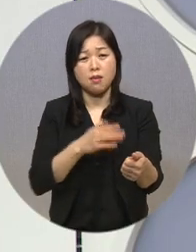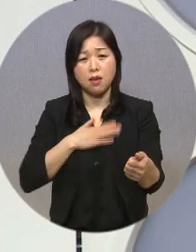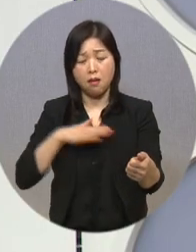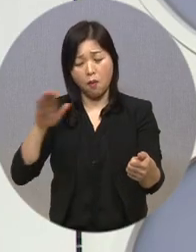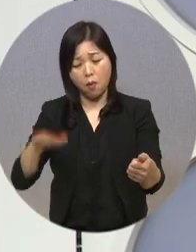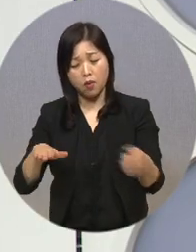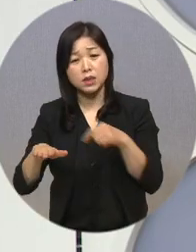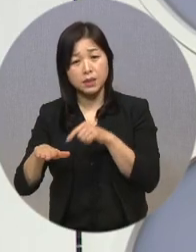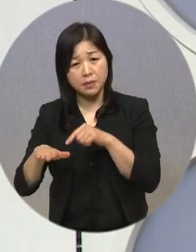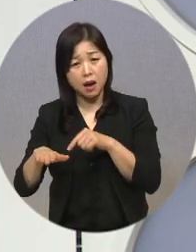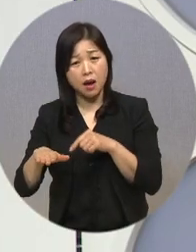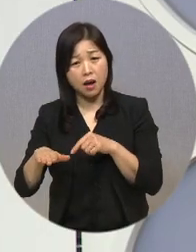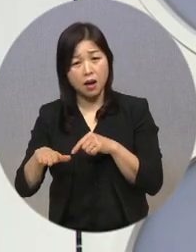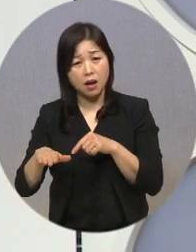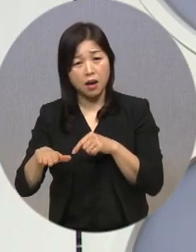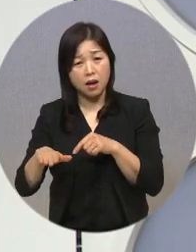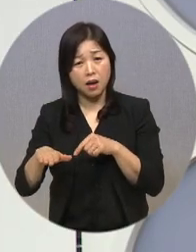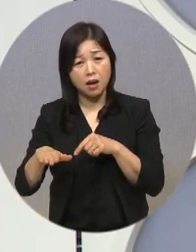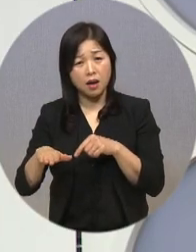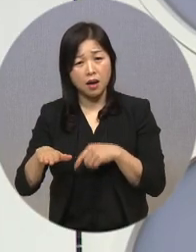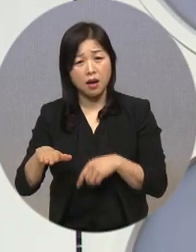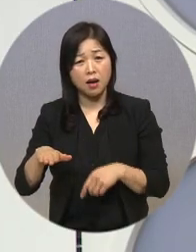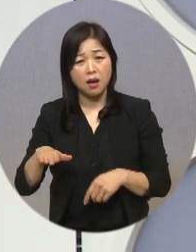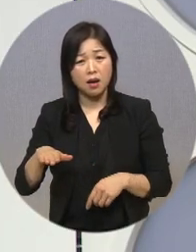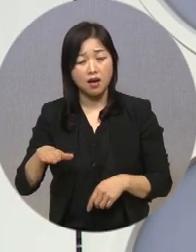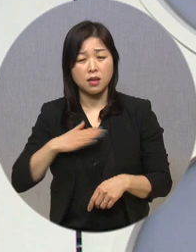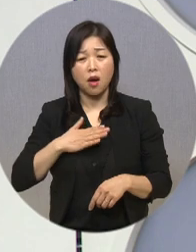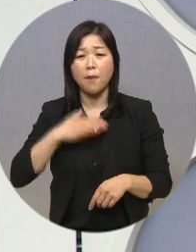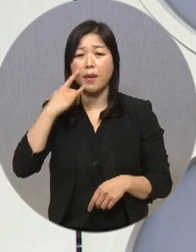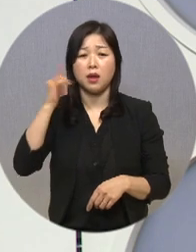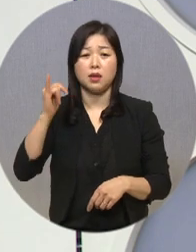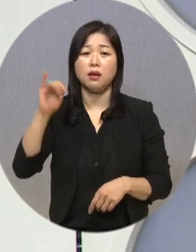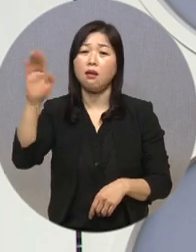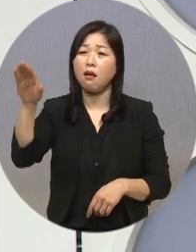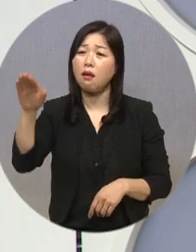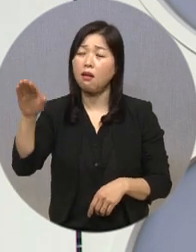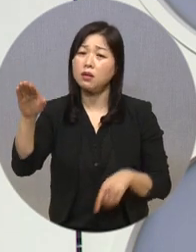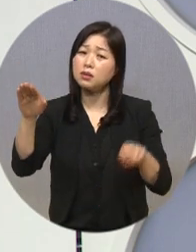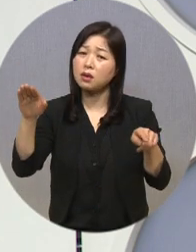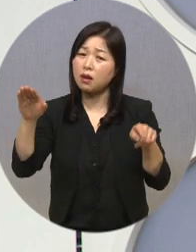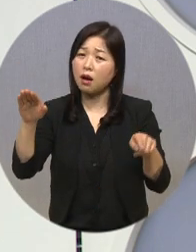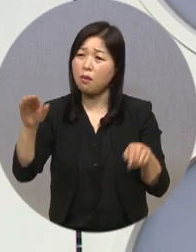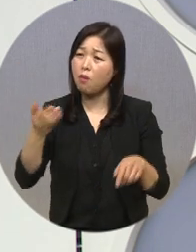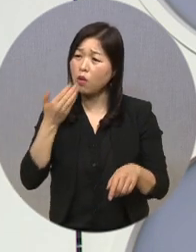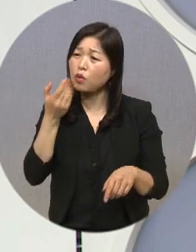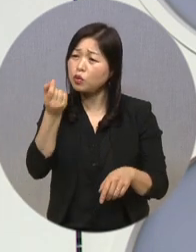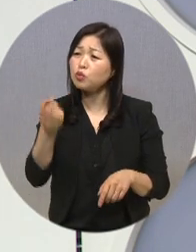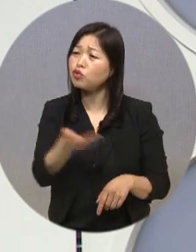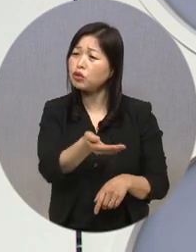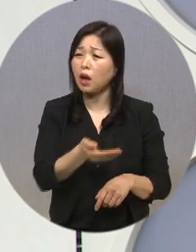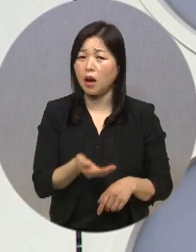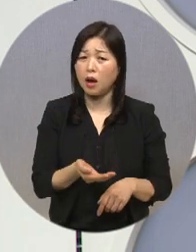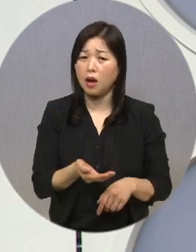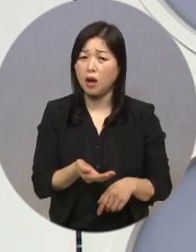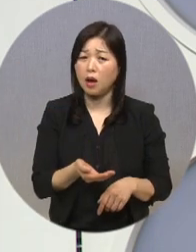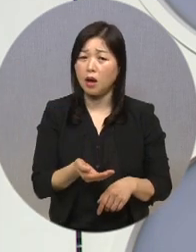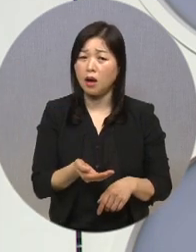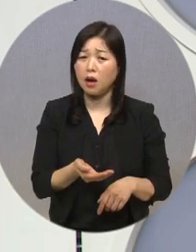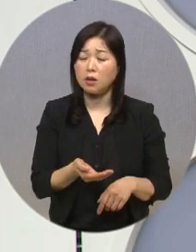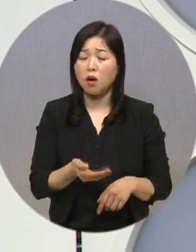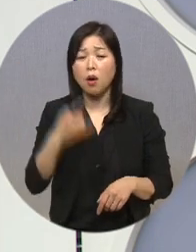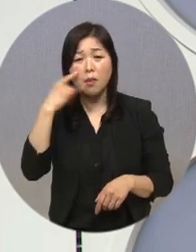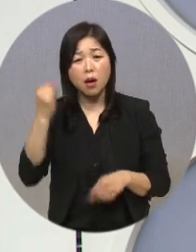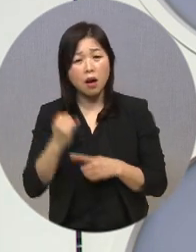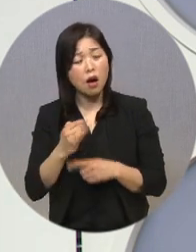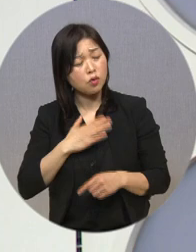어렸지만은 차마 그 숫자 와서 우리 어머니들로 좀 주자 제가 저러는데 야 우리도 먹을 게 없는데